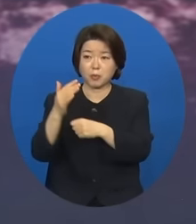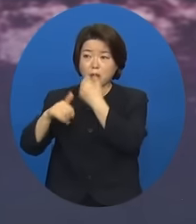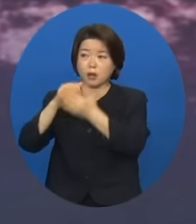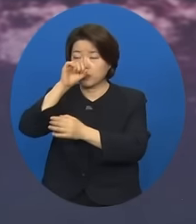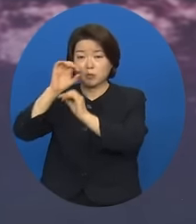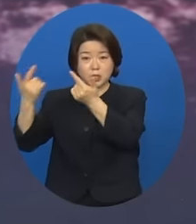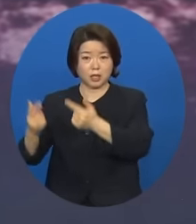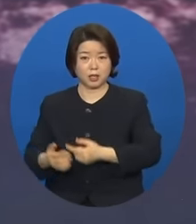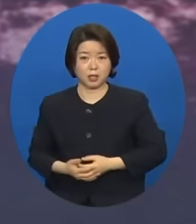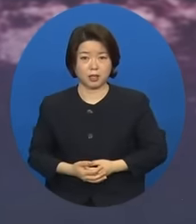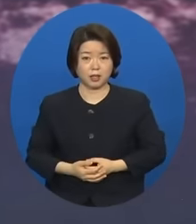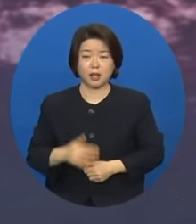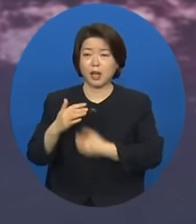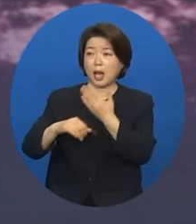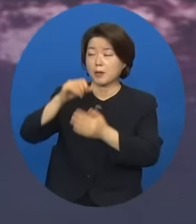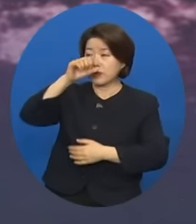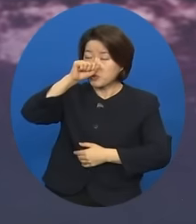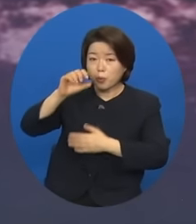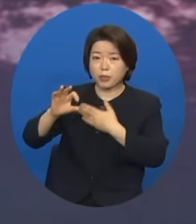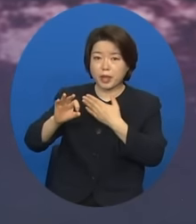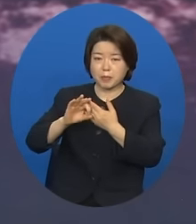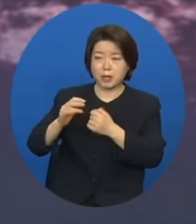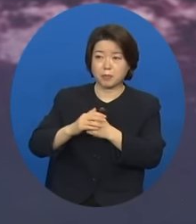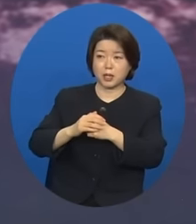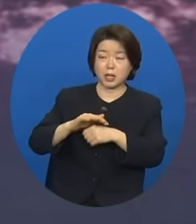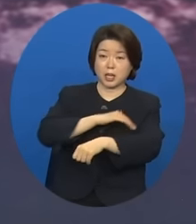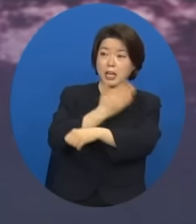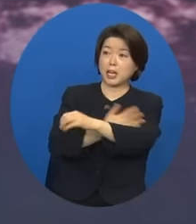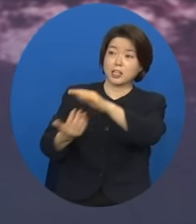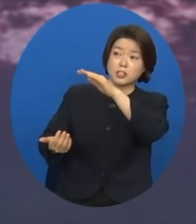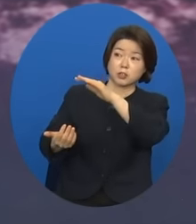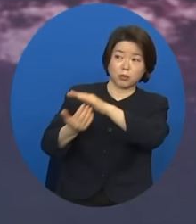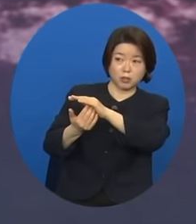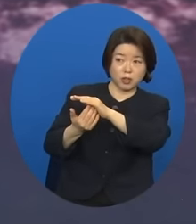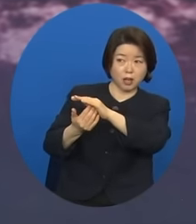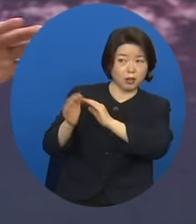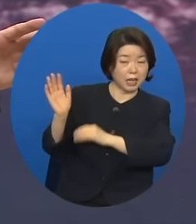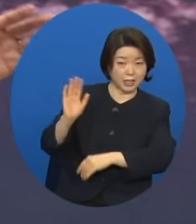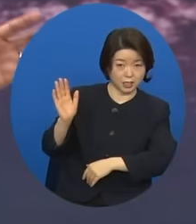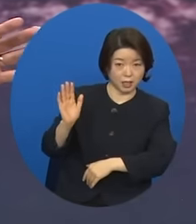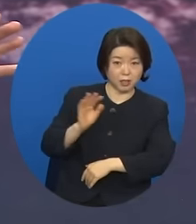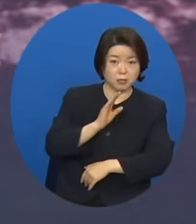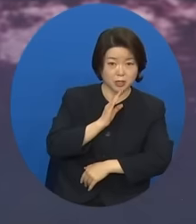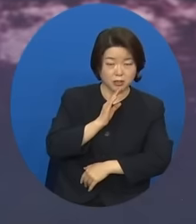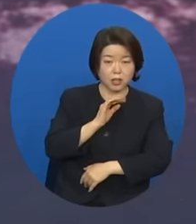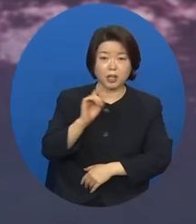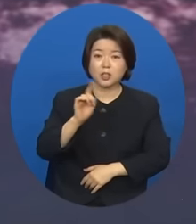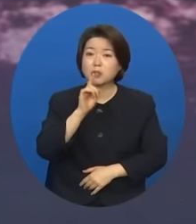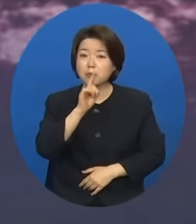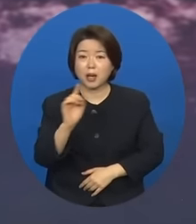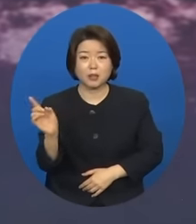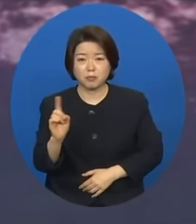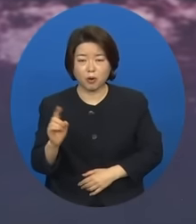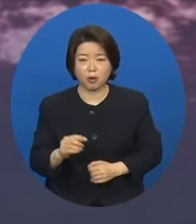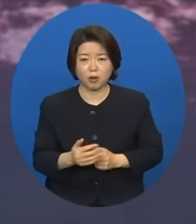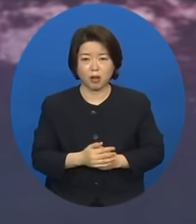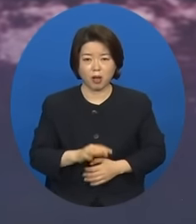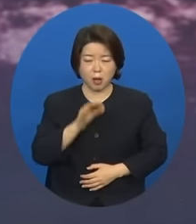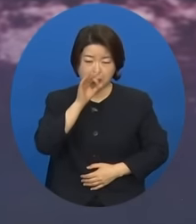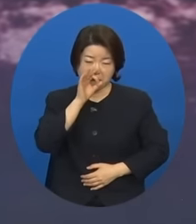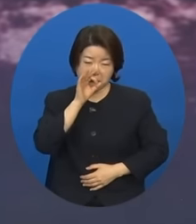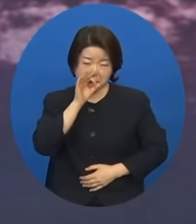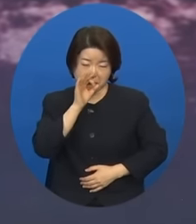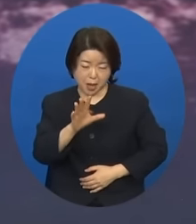만일 하나님이 선하시다 한다면 전능한 분은 아니라는 거죠 이렇게 되는 거예요 이것을 뭐라고 부르냐 그요 불가능한